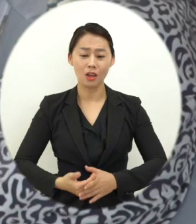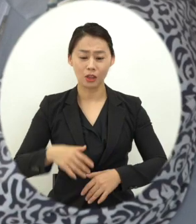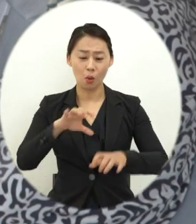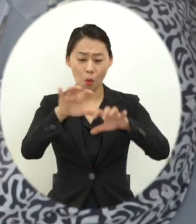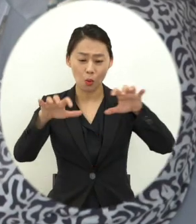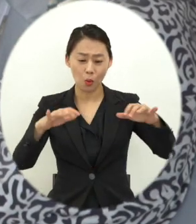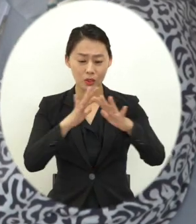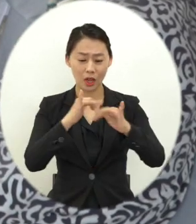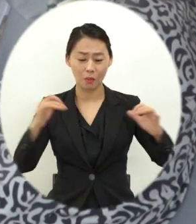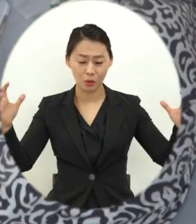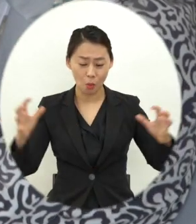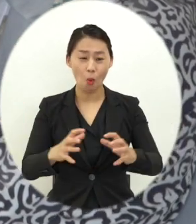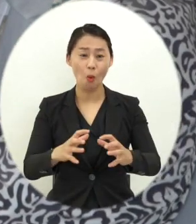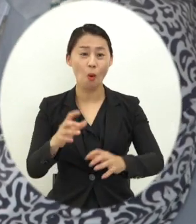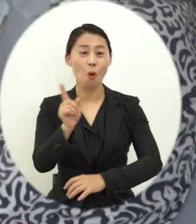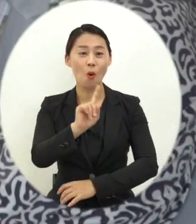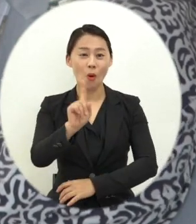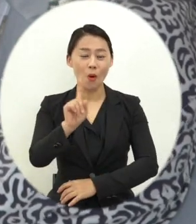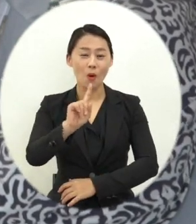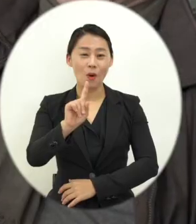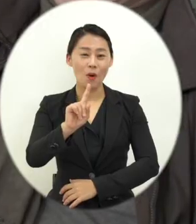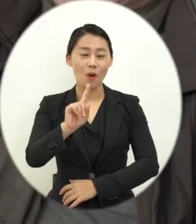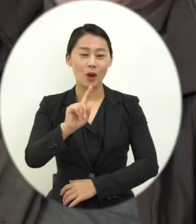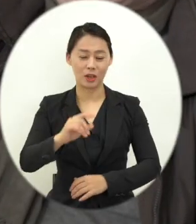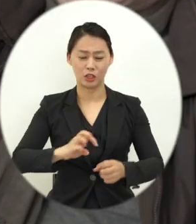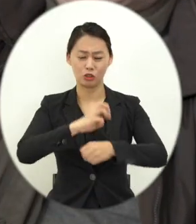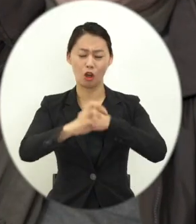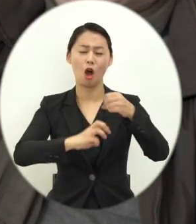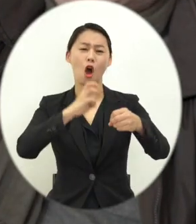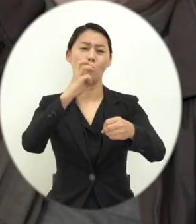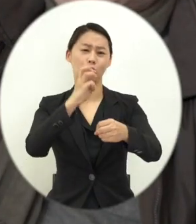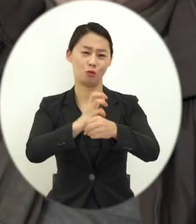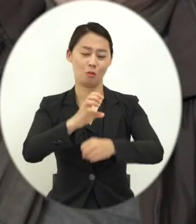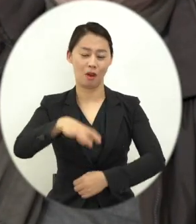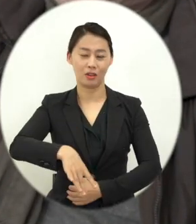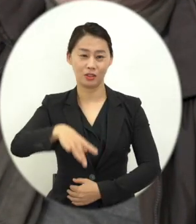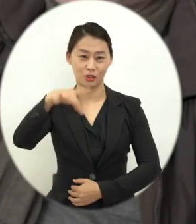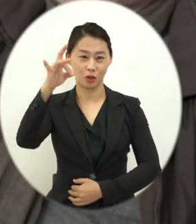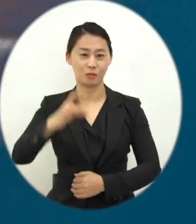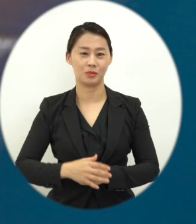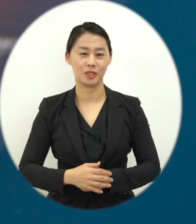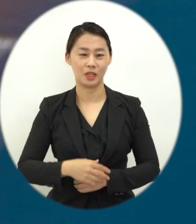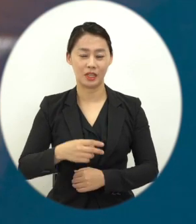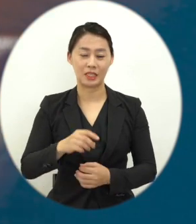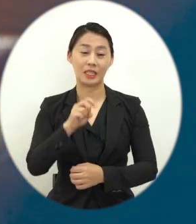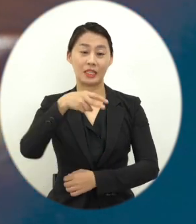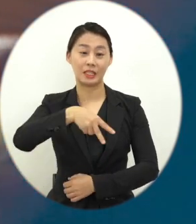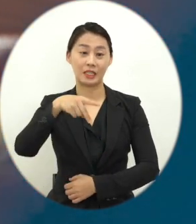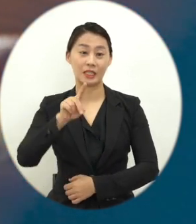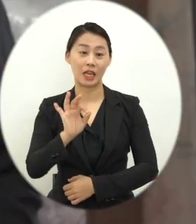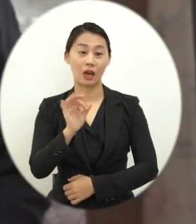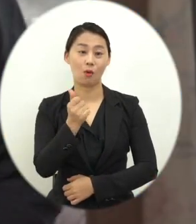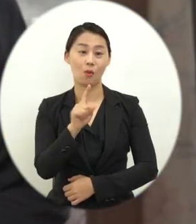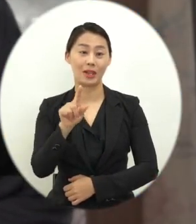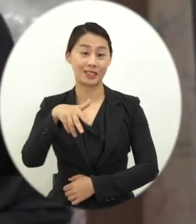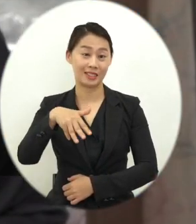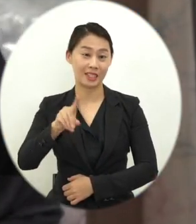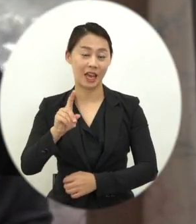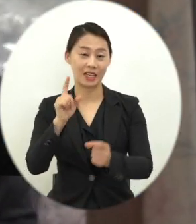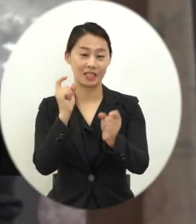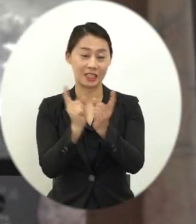우리 동네 마을 사람들 뭔 일 이렇게 다 모여버렸다요. 진짜 다방 30년 만에 처음인 것 같네. 등량이나 쌍화차 직접 만든